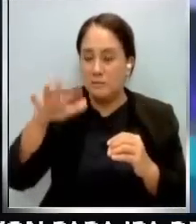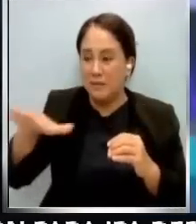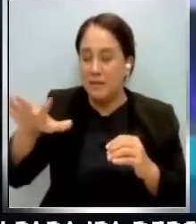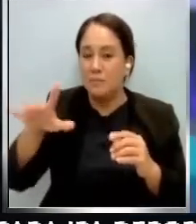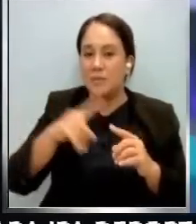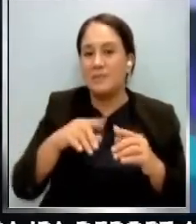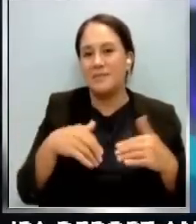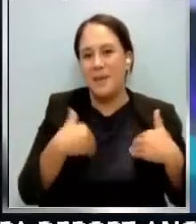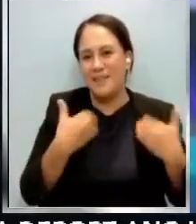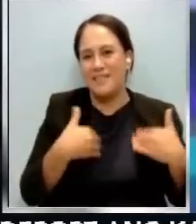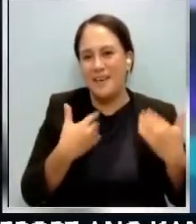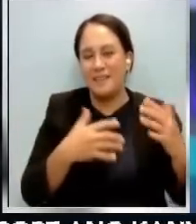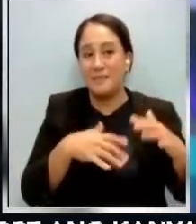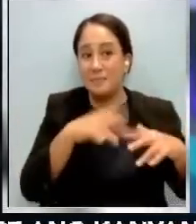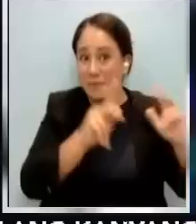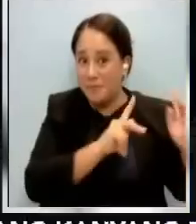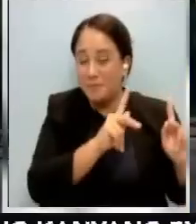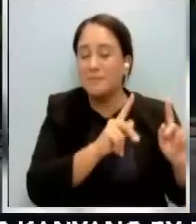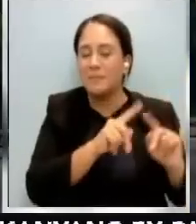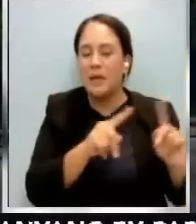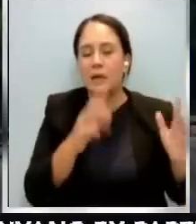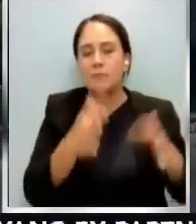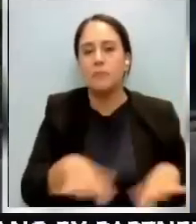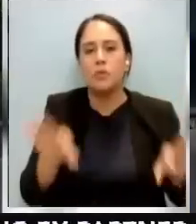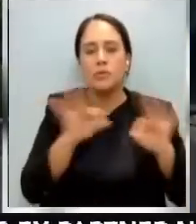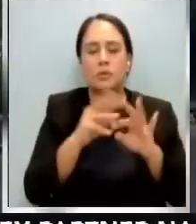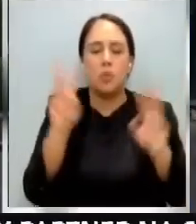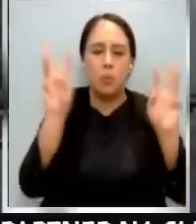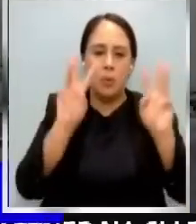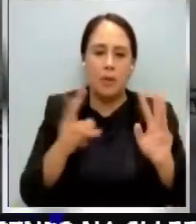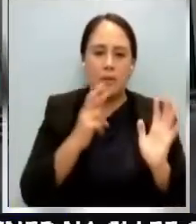ang kahalagahan ng weather reports.